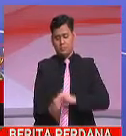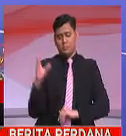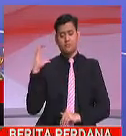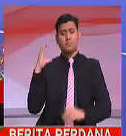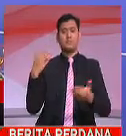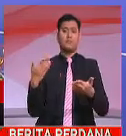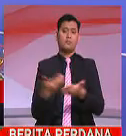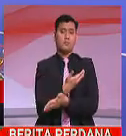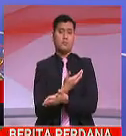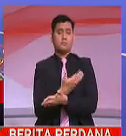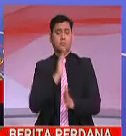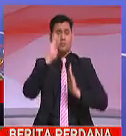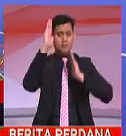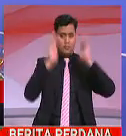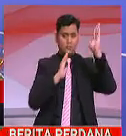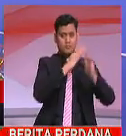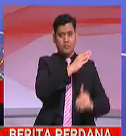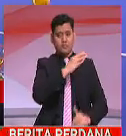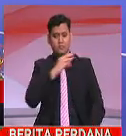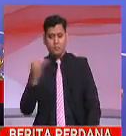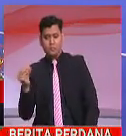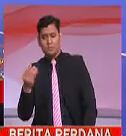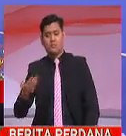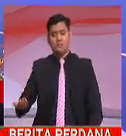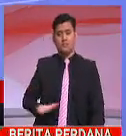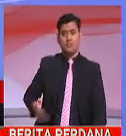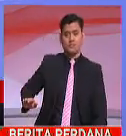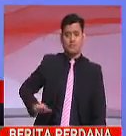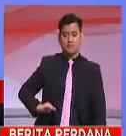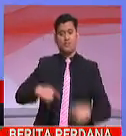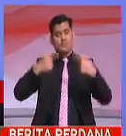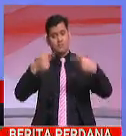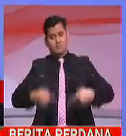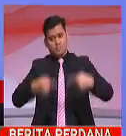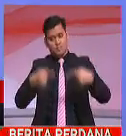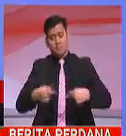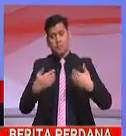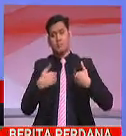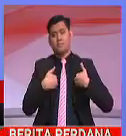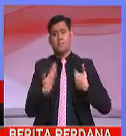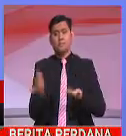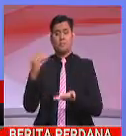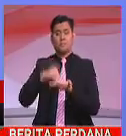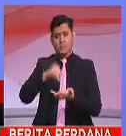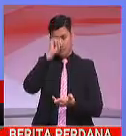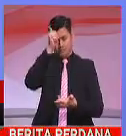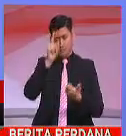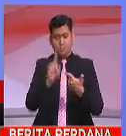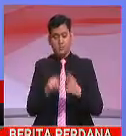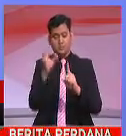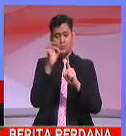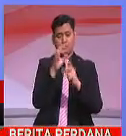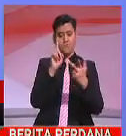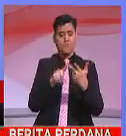faroj selain Malaysia dan tuan rumah kejuaraan berkenaan turun disertai pasukan handalan Asia yaitu india-pakistan